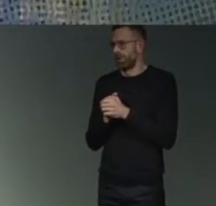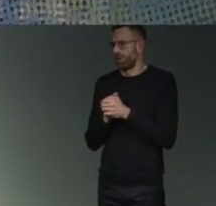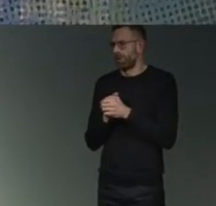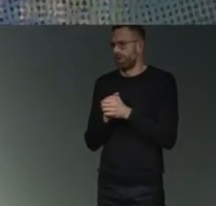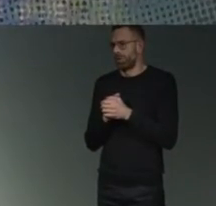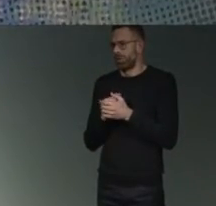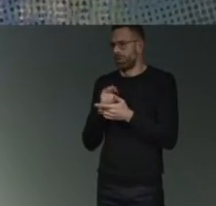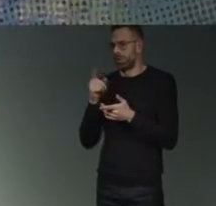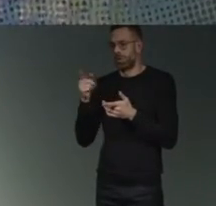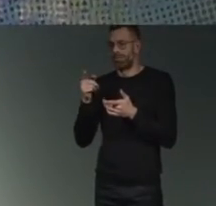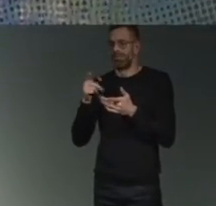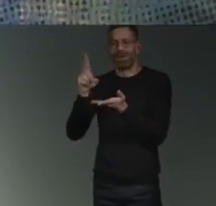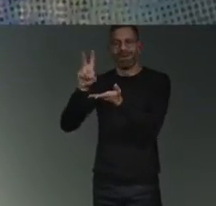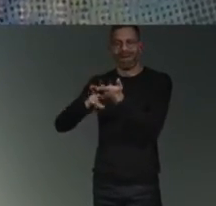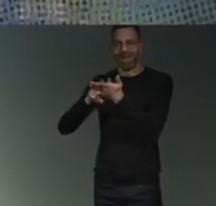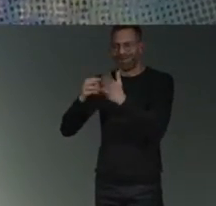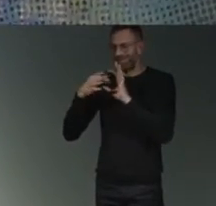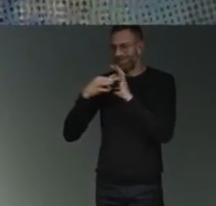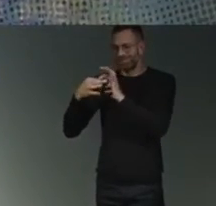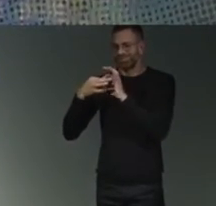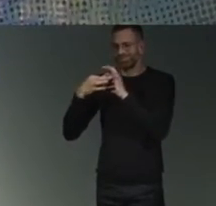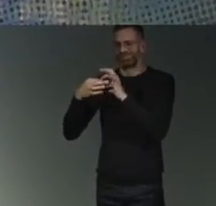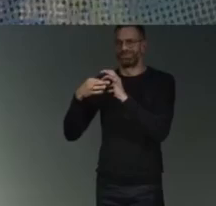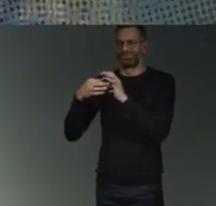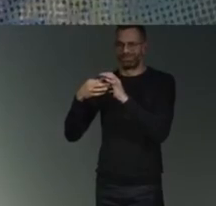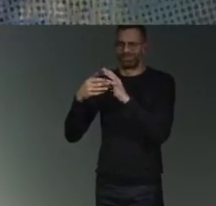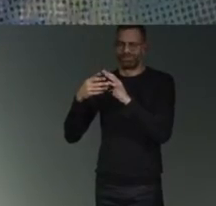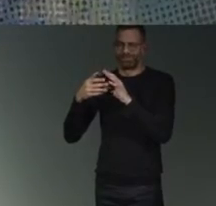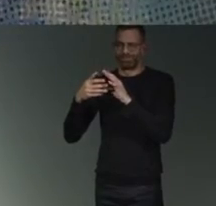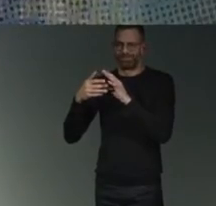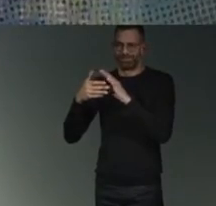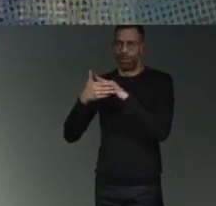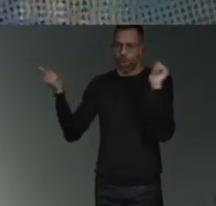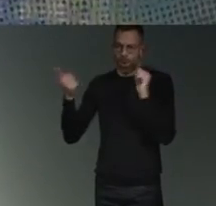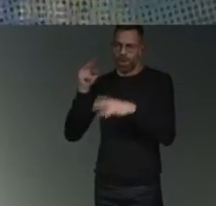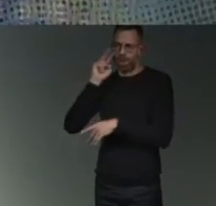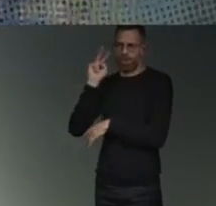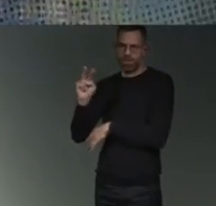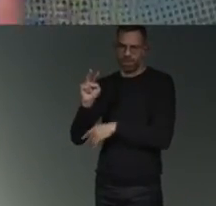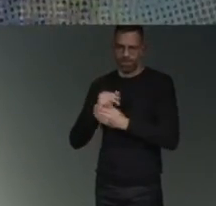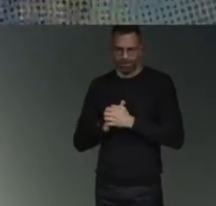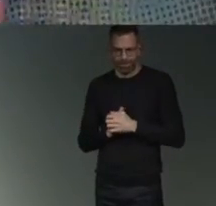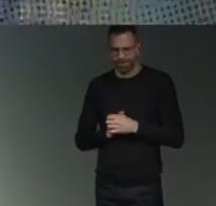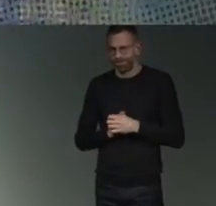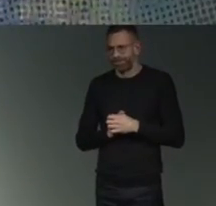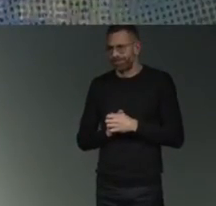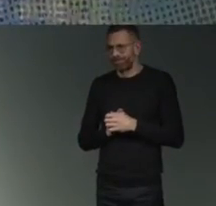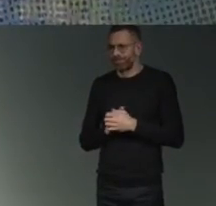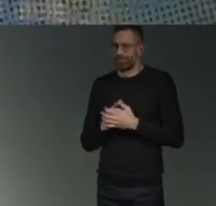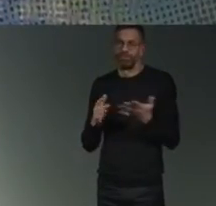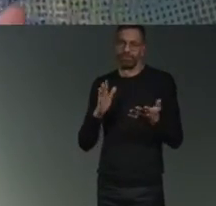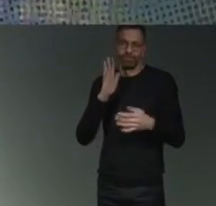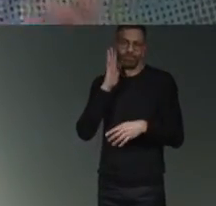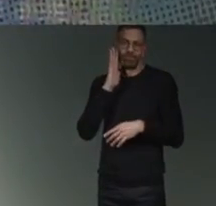dont le rapport au réel serait grandement structuré par le regard. C'est la raison pour laquelle elle